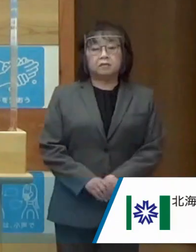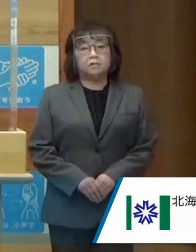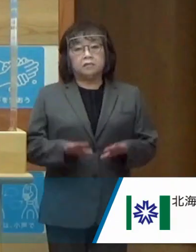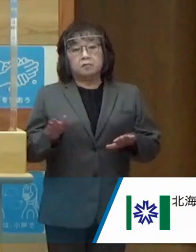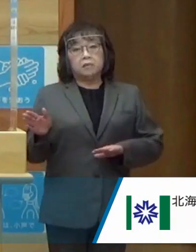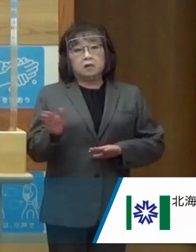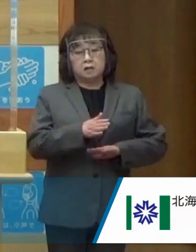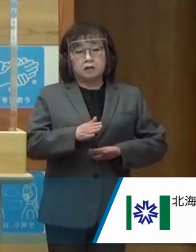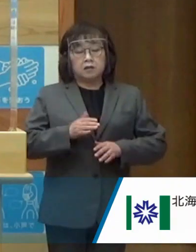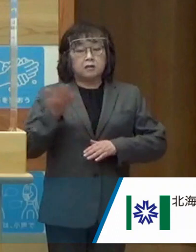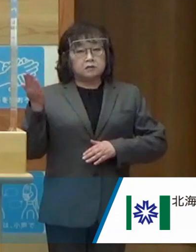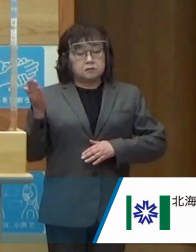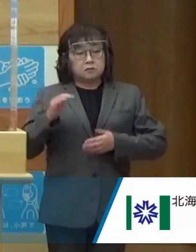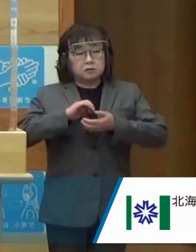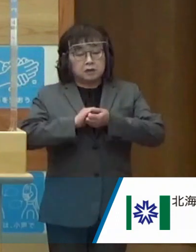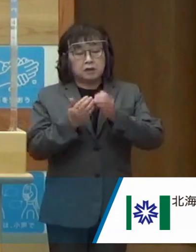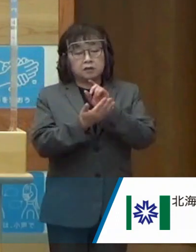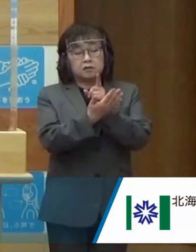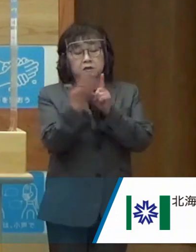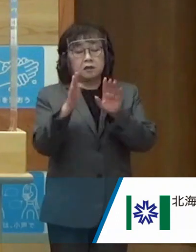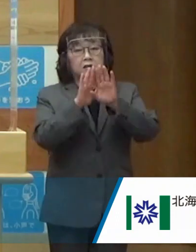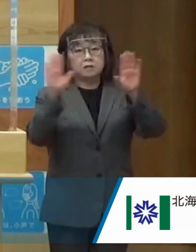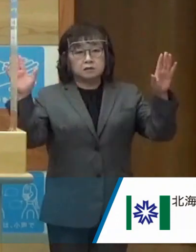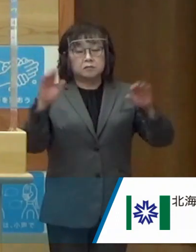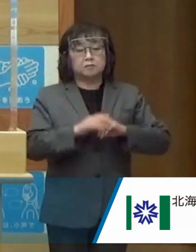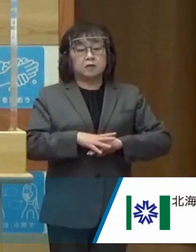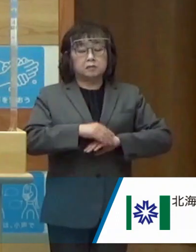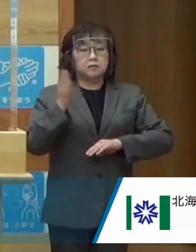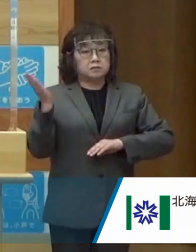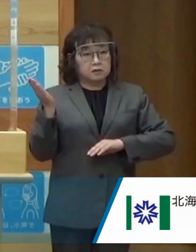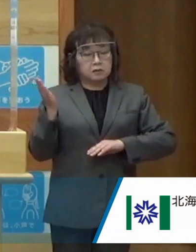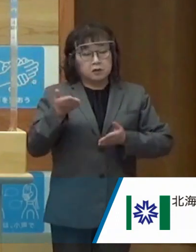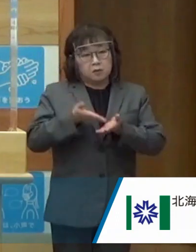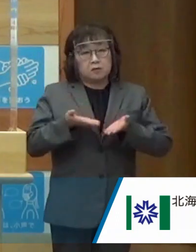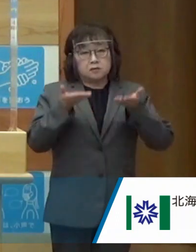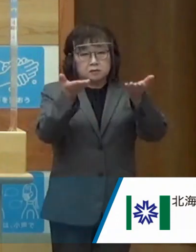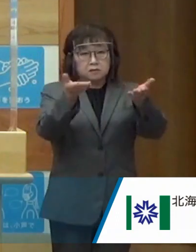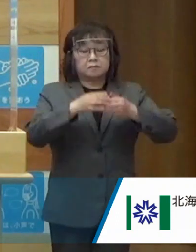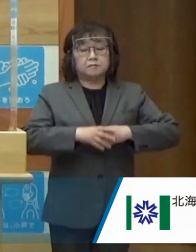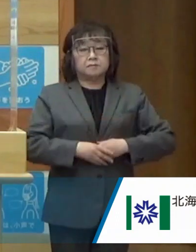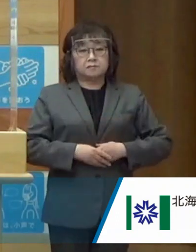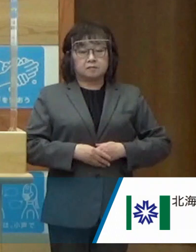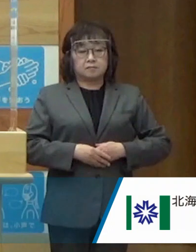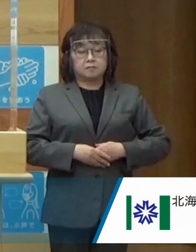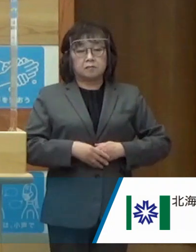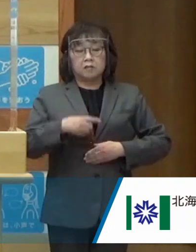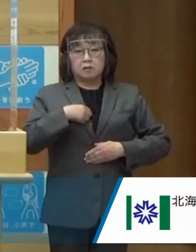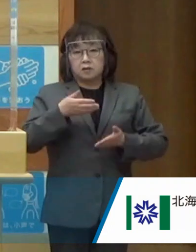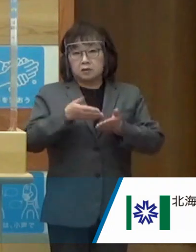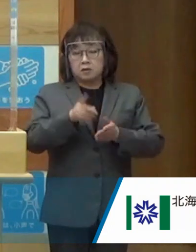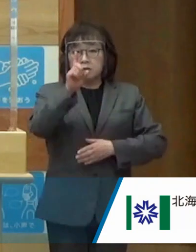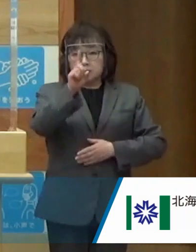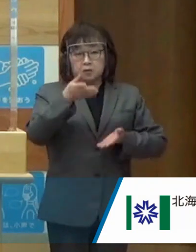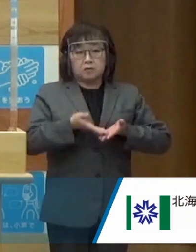はい、それではただいまから知事の定例記者会見を開催いたします。はじめに知事からお話しさせていただきます。 はい、私